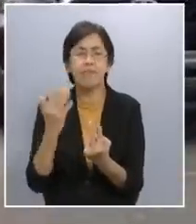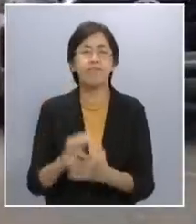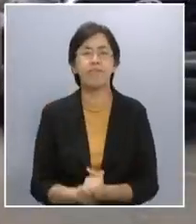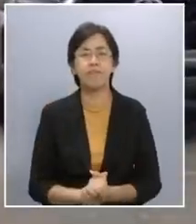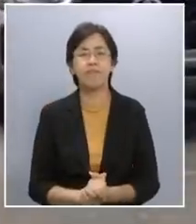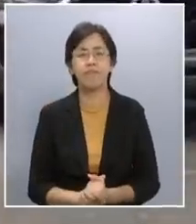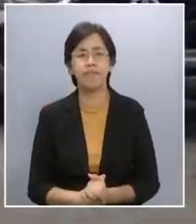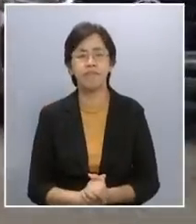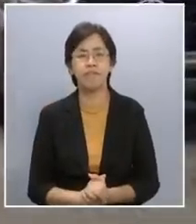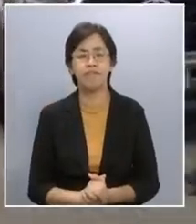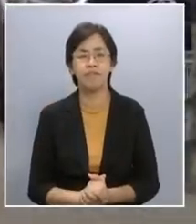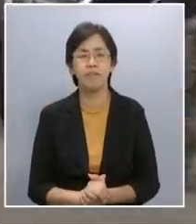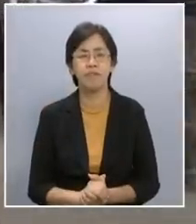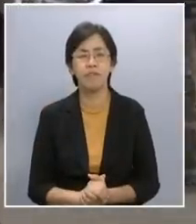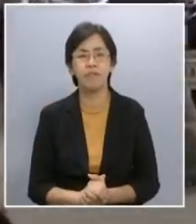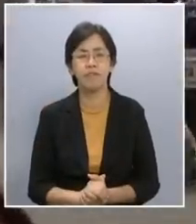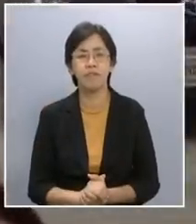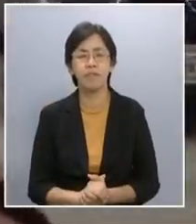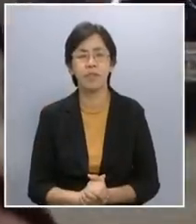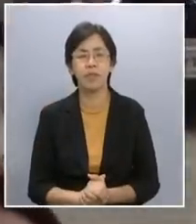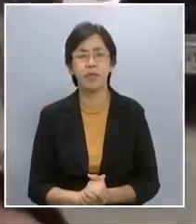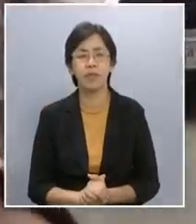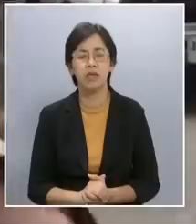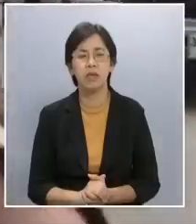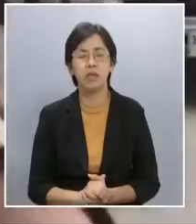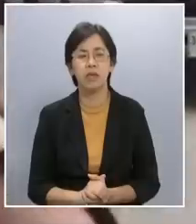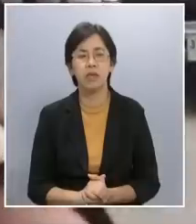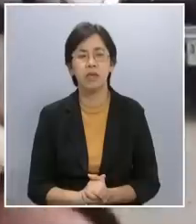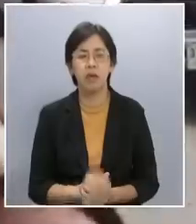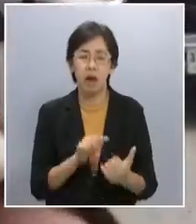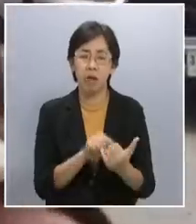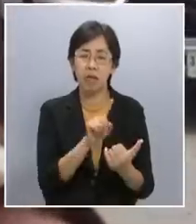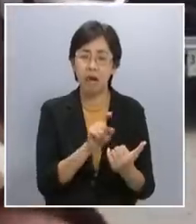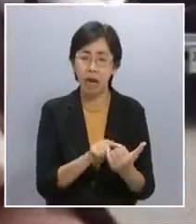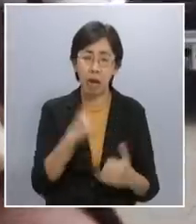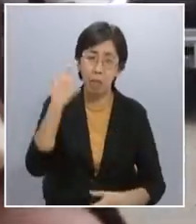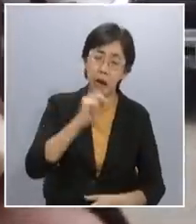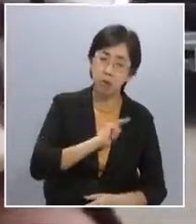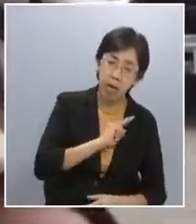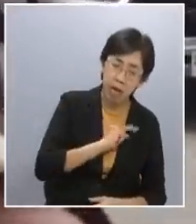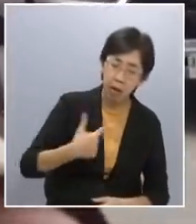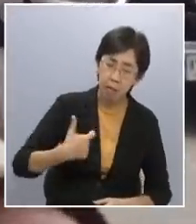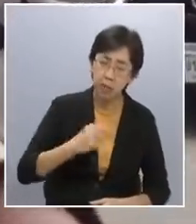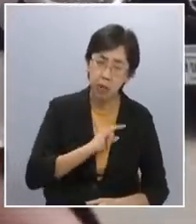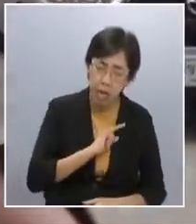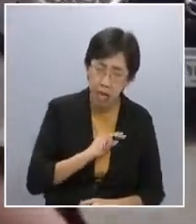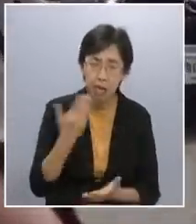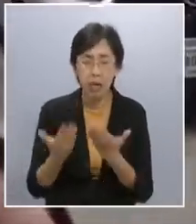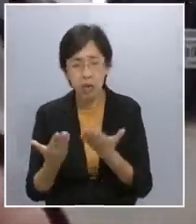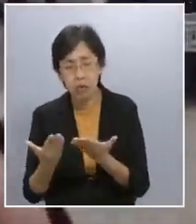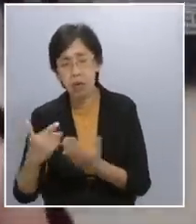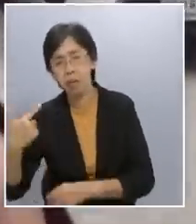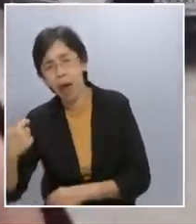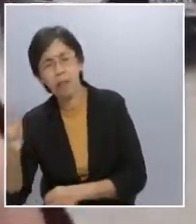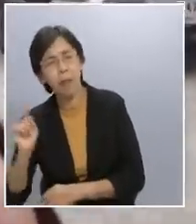ชื่อว่าคนผู้เสียชีวิตเนี่ยจะยิงตัวเองนะฮะหรือว่า ไม่รู้จริงก็ไม่เห็นจะมีเหตุจูงใจต้อง